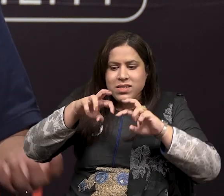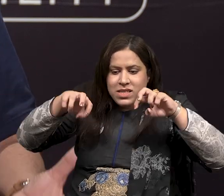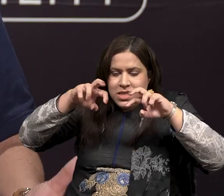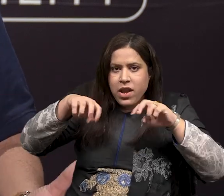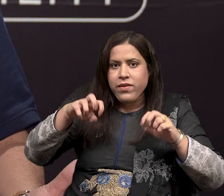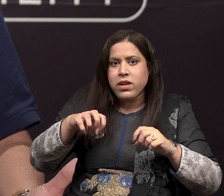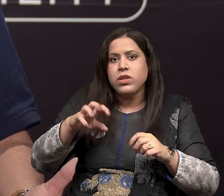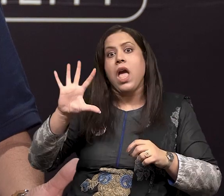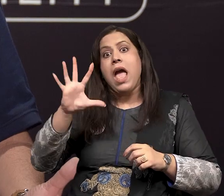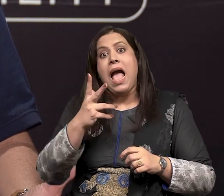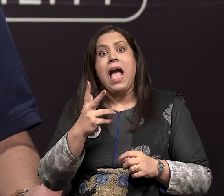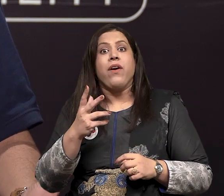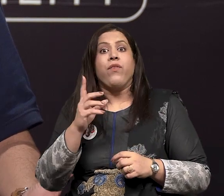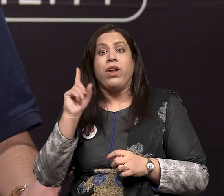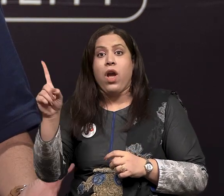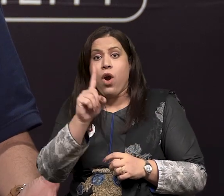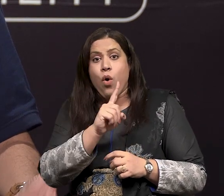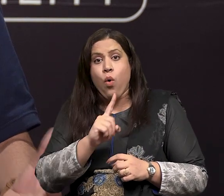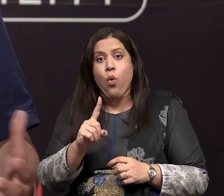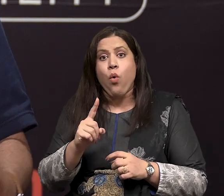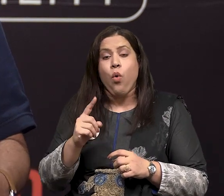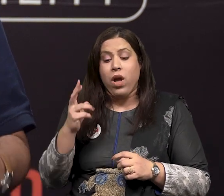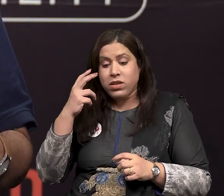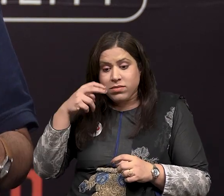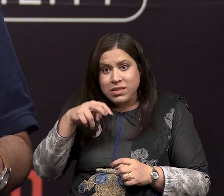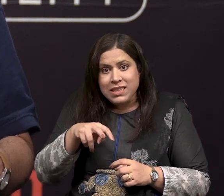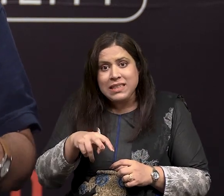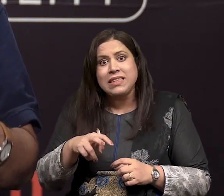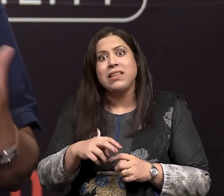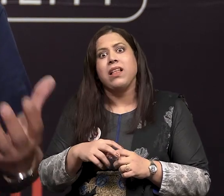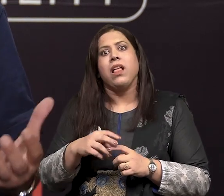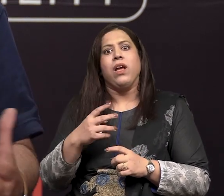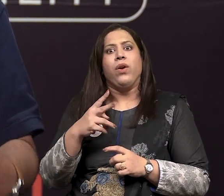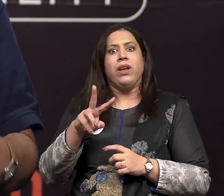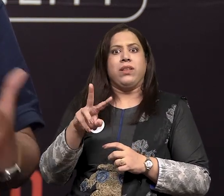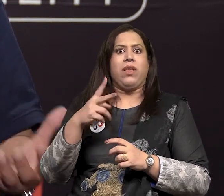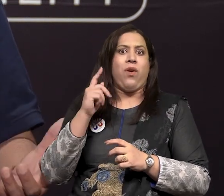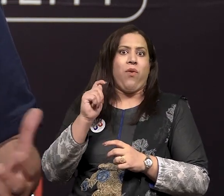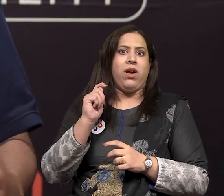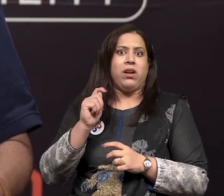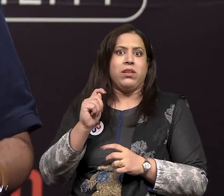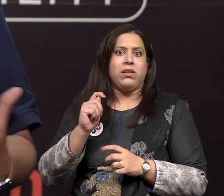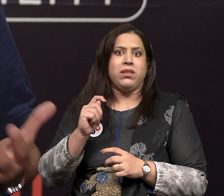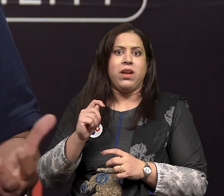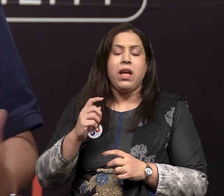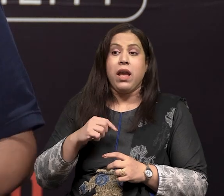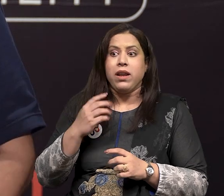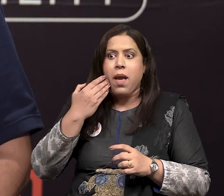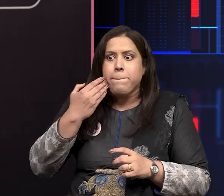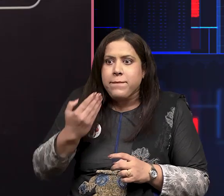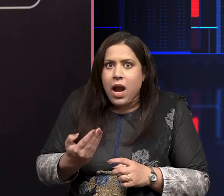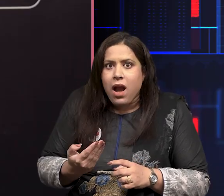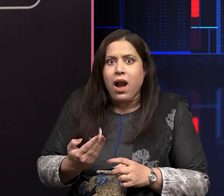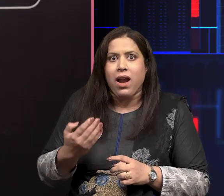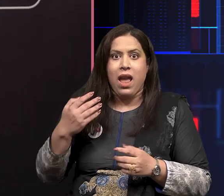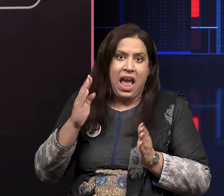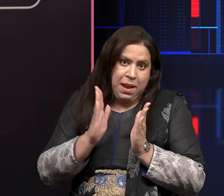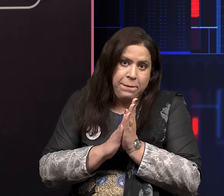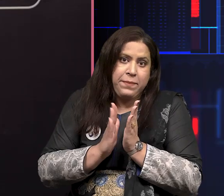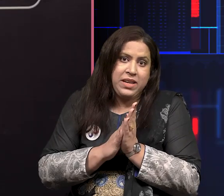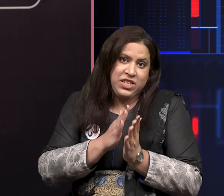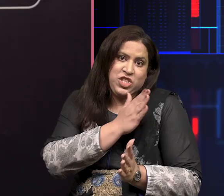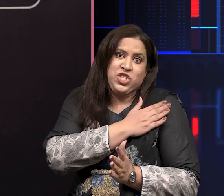एवरीवन इज़ देयर टू look at their work, everyone is there to admire, appreciate their works. But I